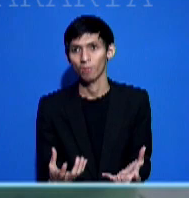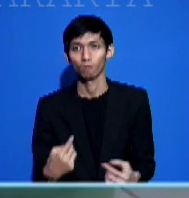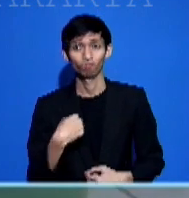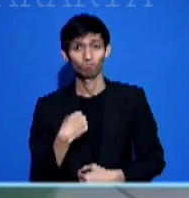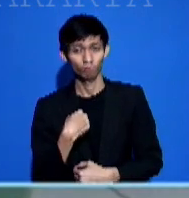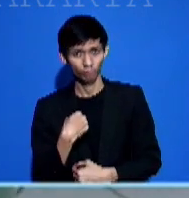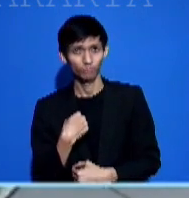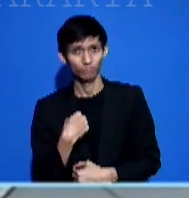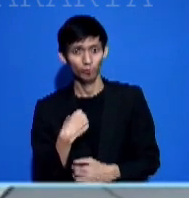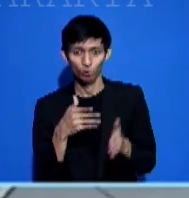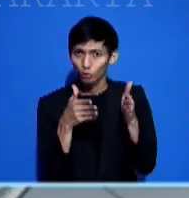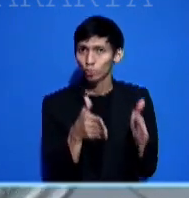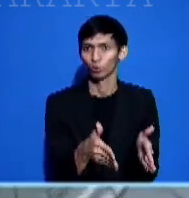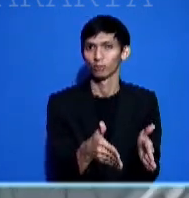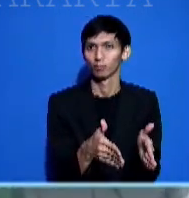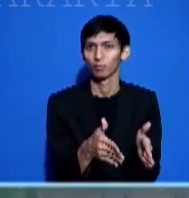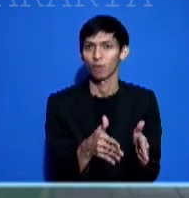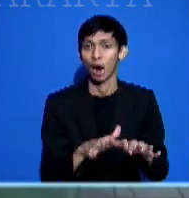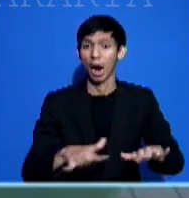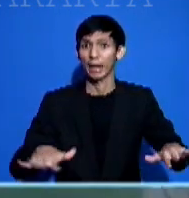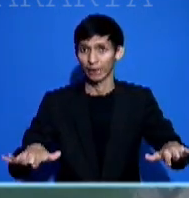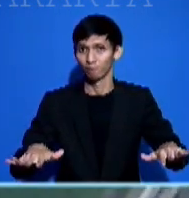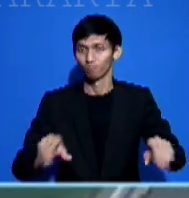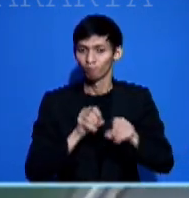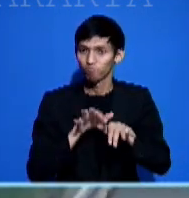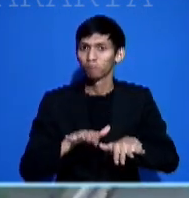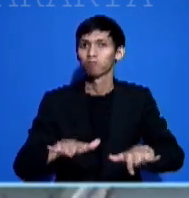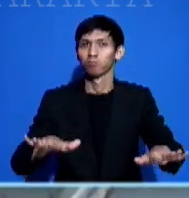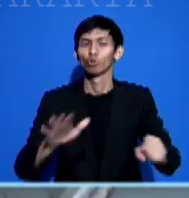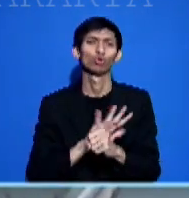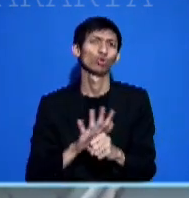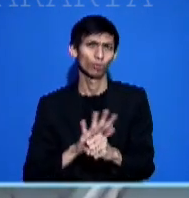terutama-an air terpenuh ter